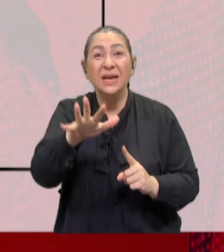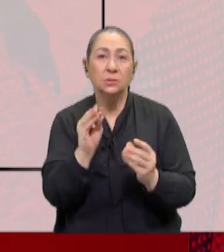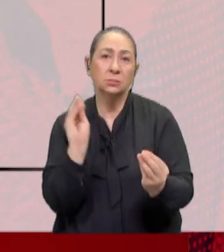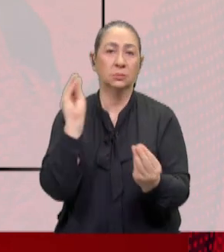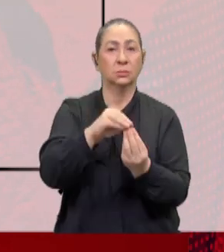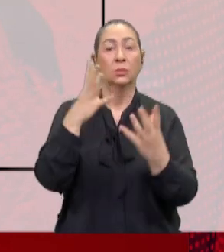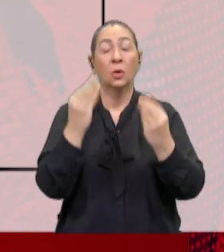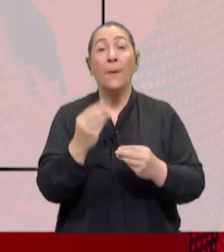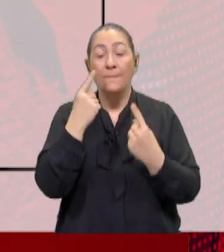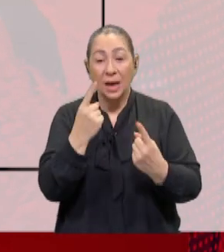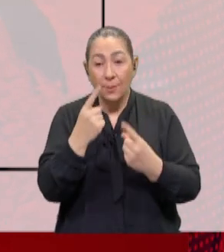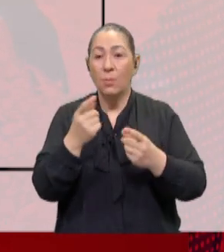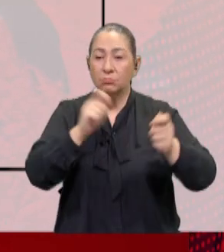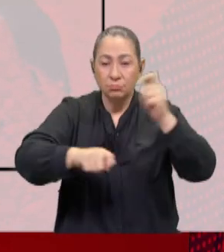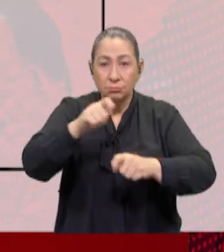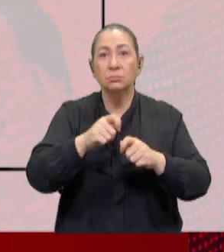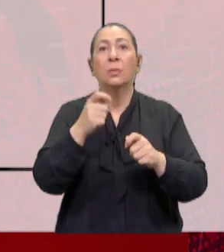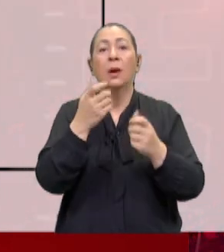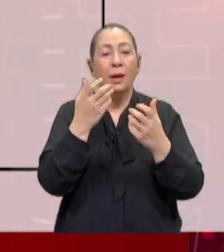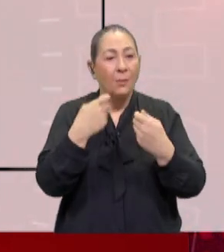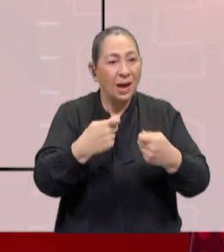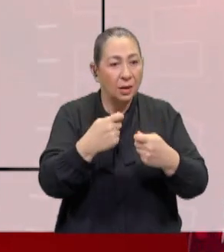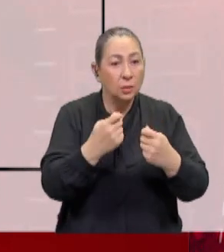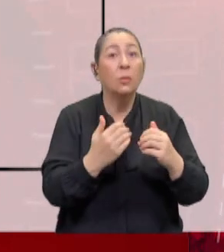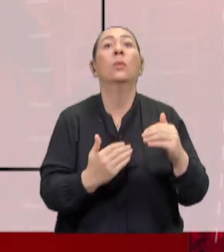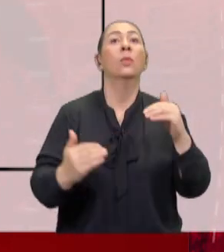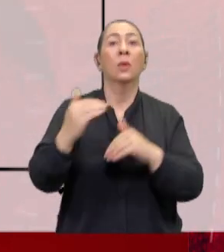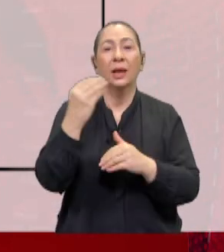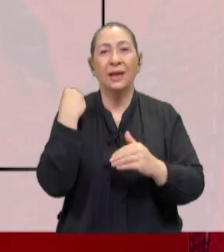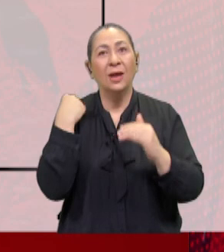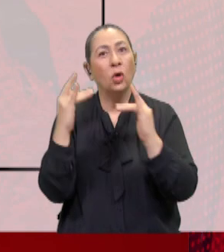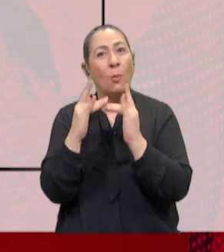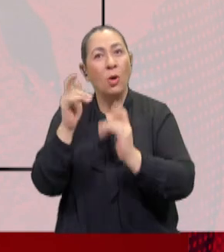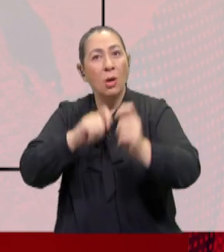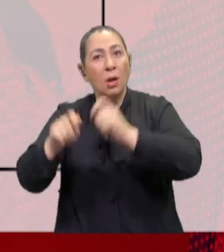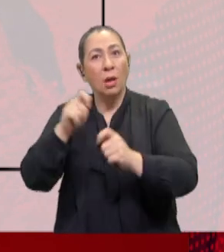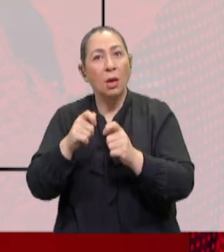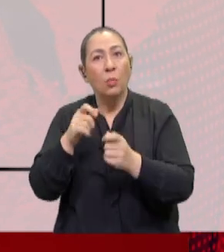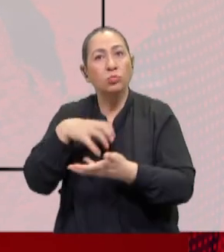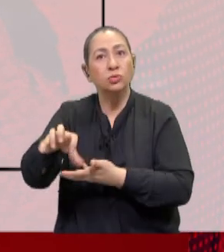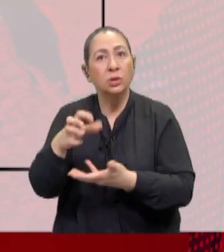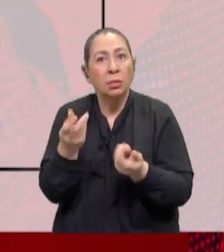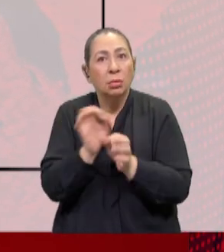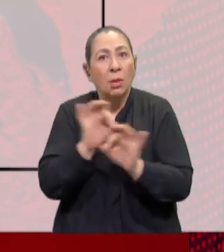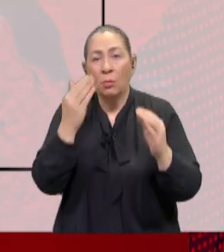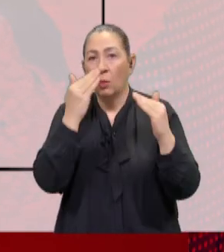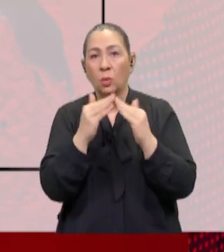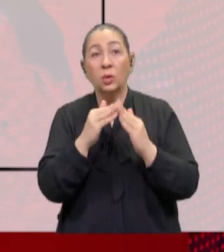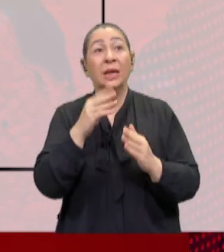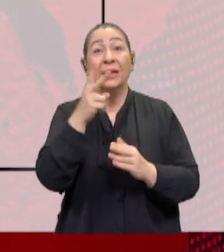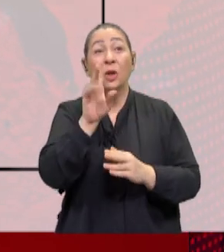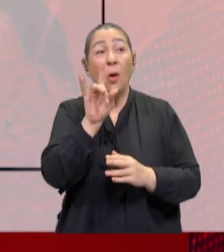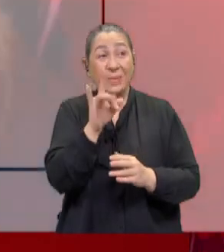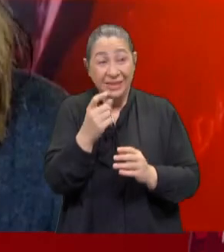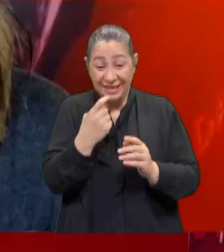arttı. Bakım ve onarım maliyetini de solladı, yeni köprü yapım bütçesine ulaştı. 2015 yılı içerisinde 3,40